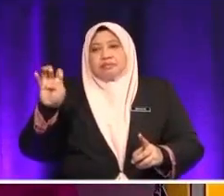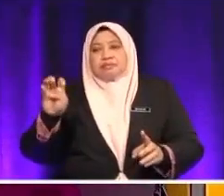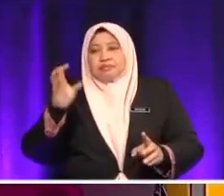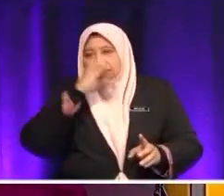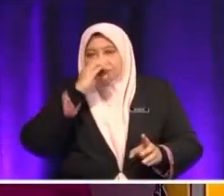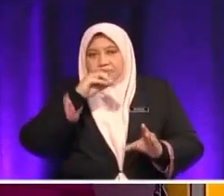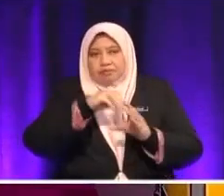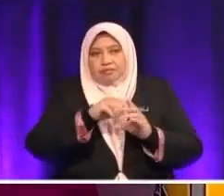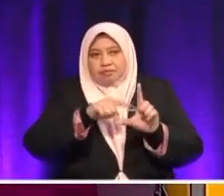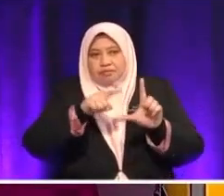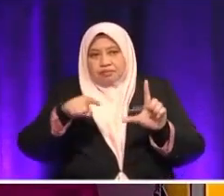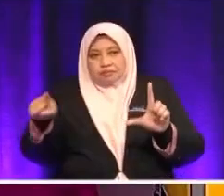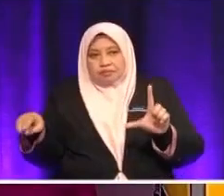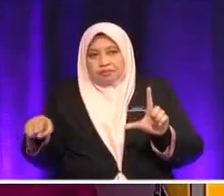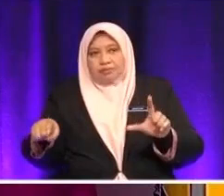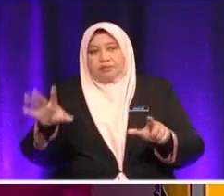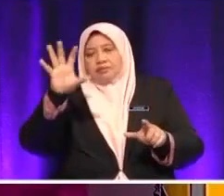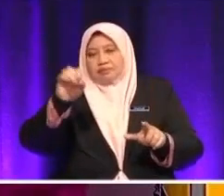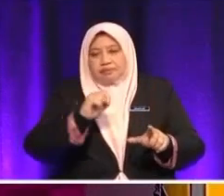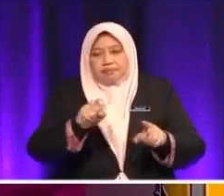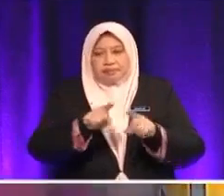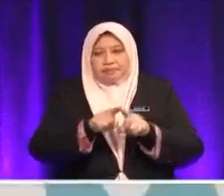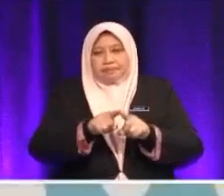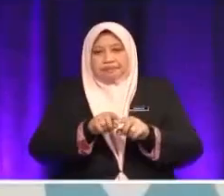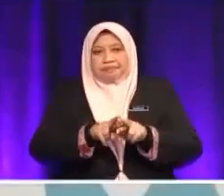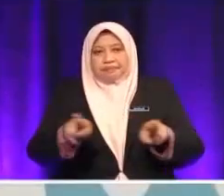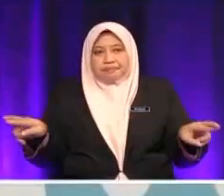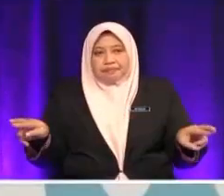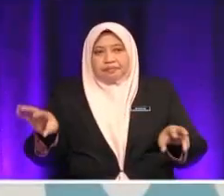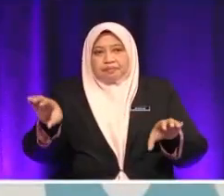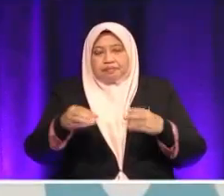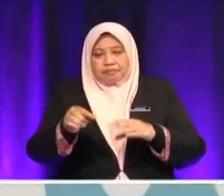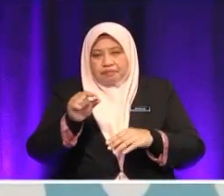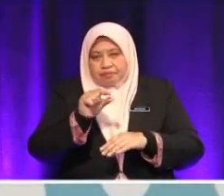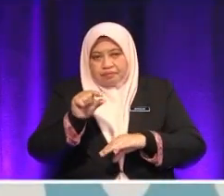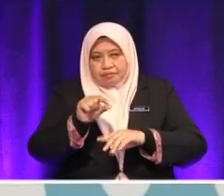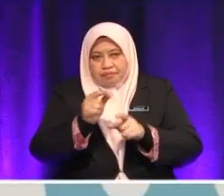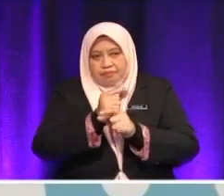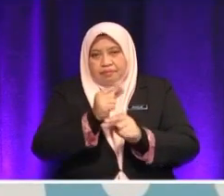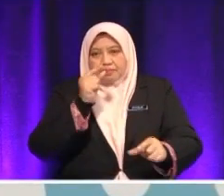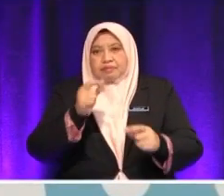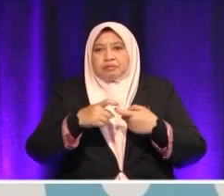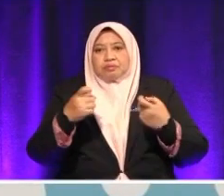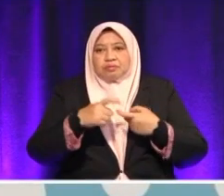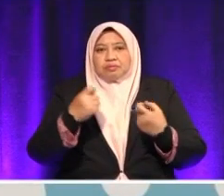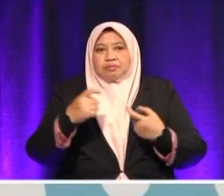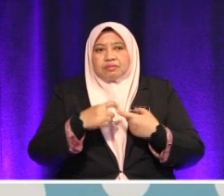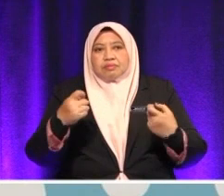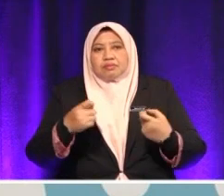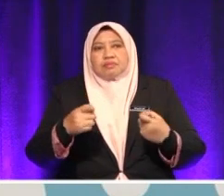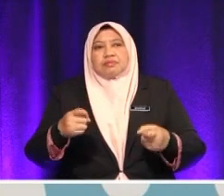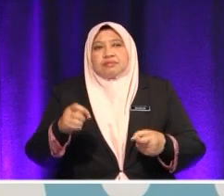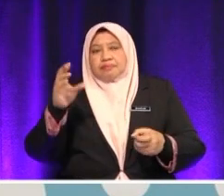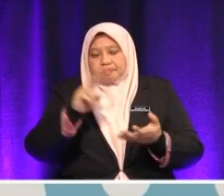40 di sini ambil pembaris buat garisan putus-putus seperti saya sehingga kena pada girl dan